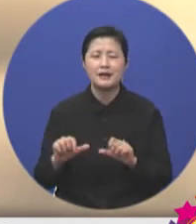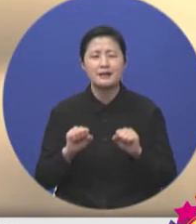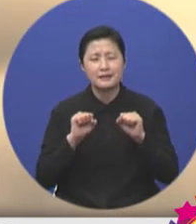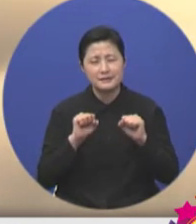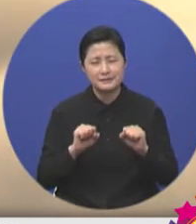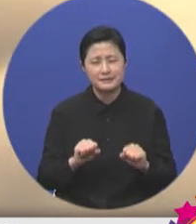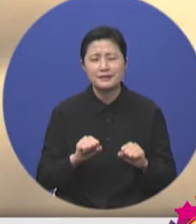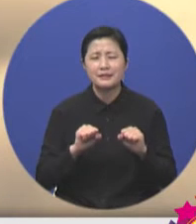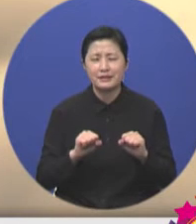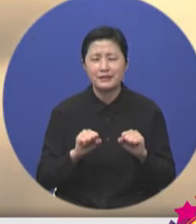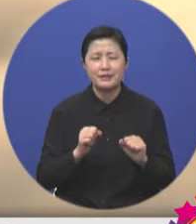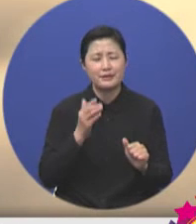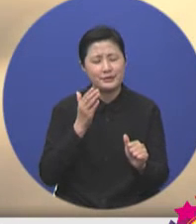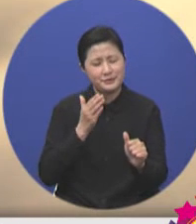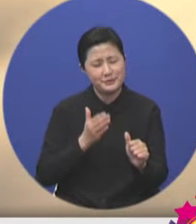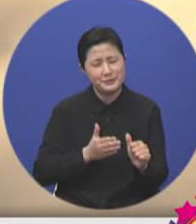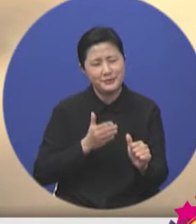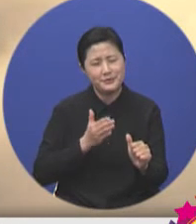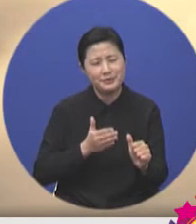사세요